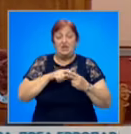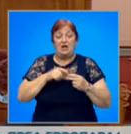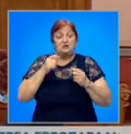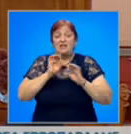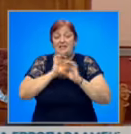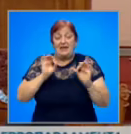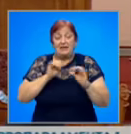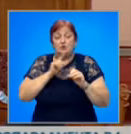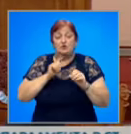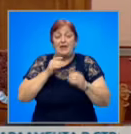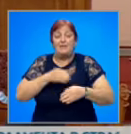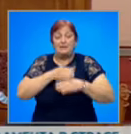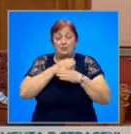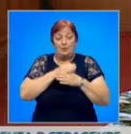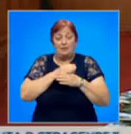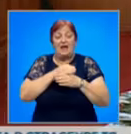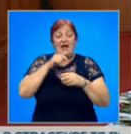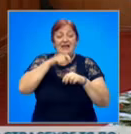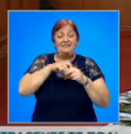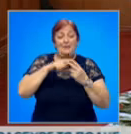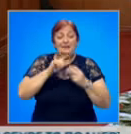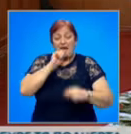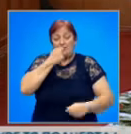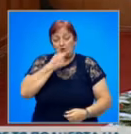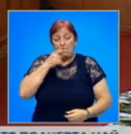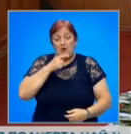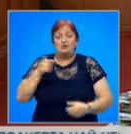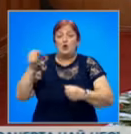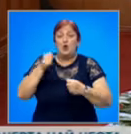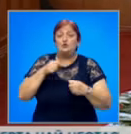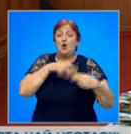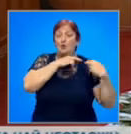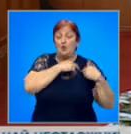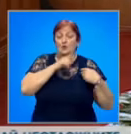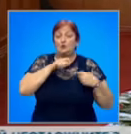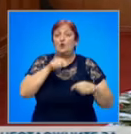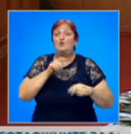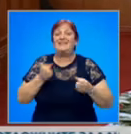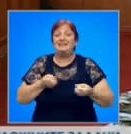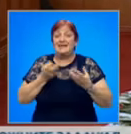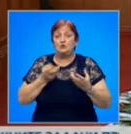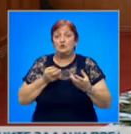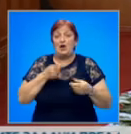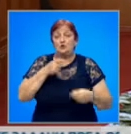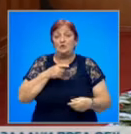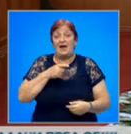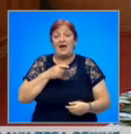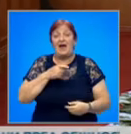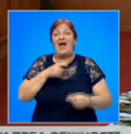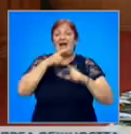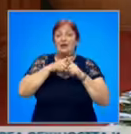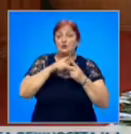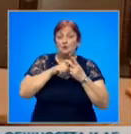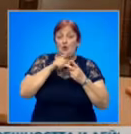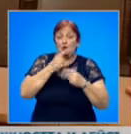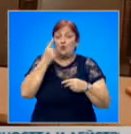ясно заявиха, че няма да го подкрепят, ДПС мълчах. Ако някой носи персонална отговорност, защо не се случи, това е господин Христо Иванов, който